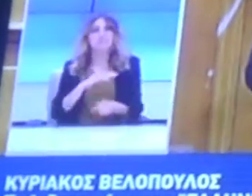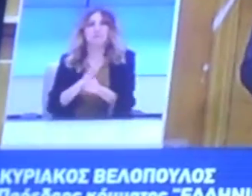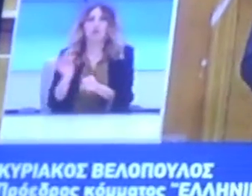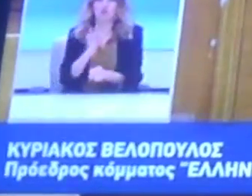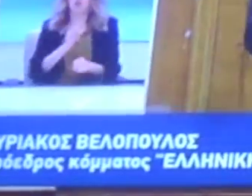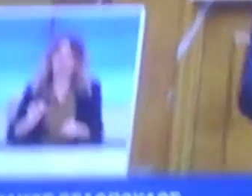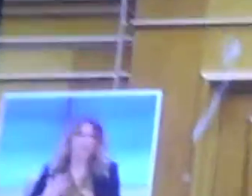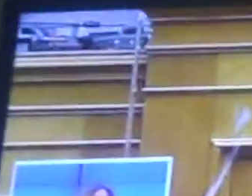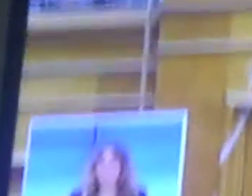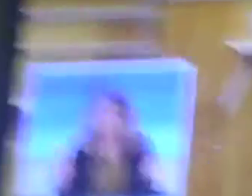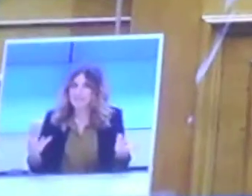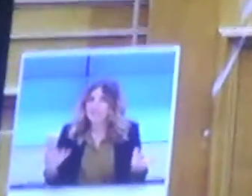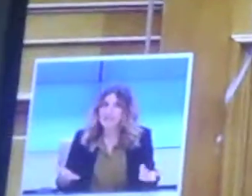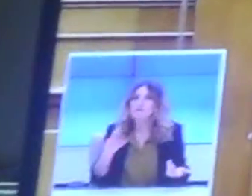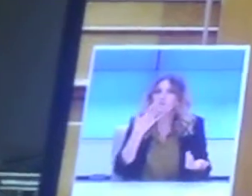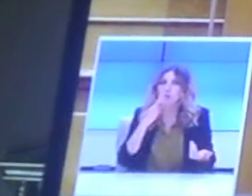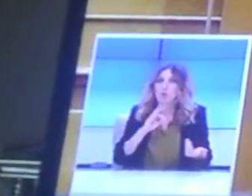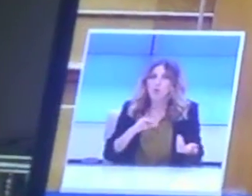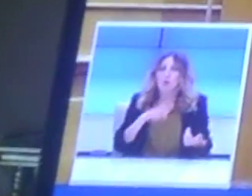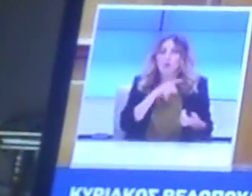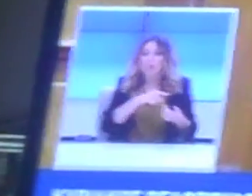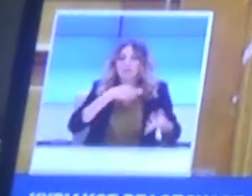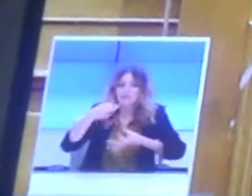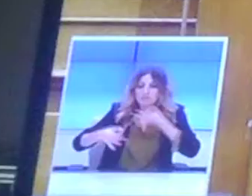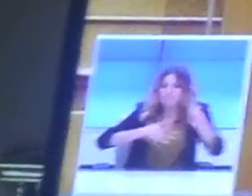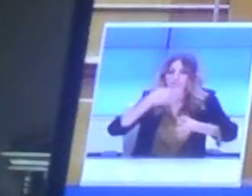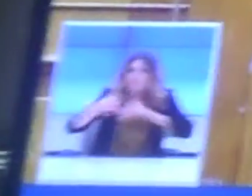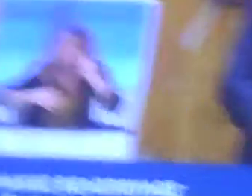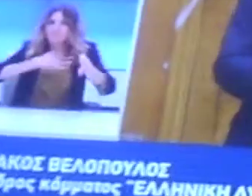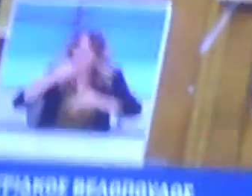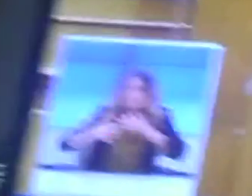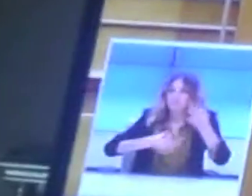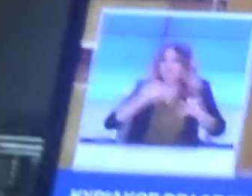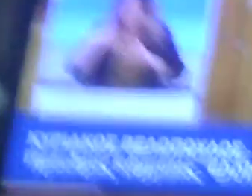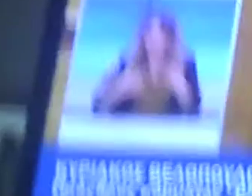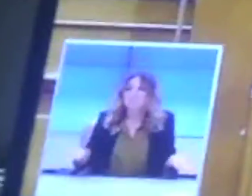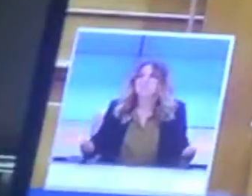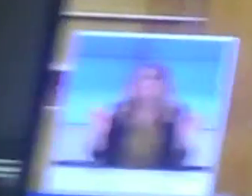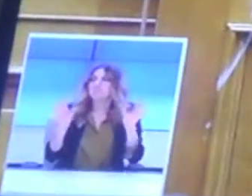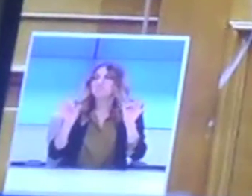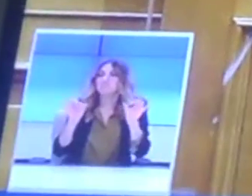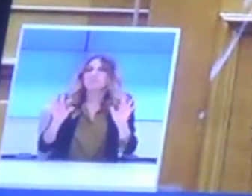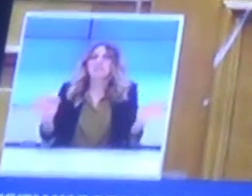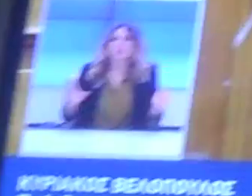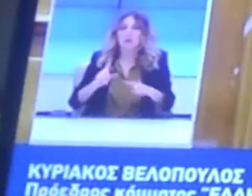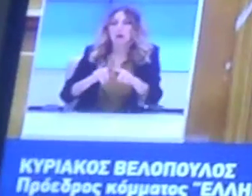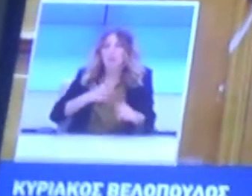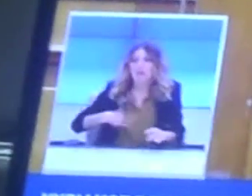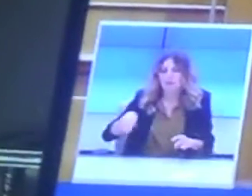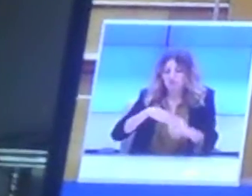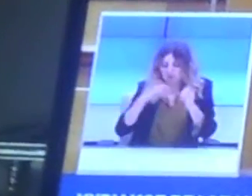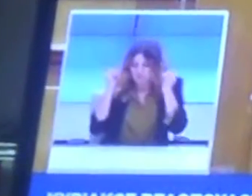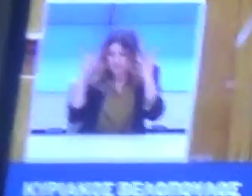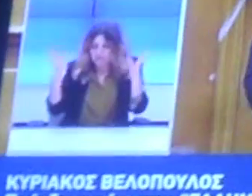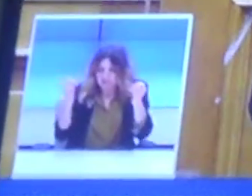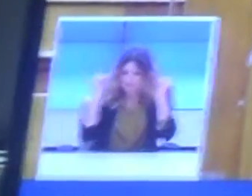είστε πιστικοί για όσα λέτε. Δεν πείσατε τον ελληνικό λαό ότι όλα αυτά που λέτε τα εννοείτε. Ότι ήσασταν